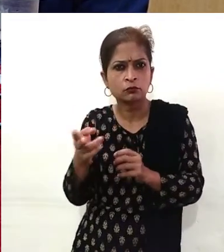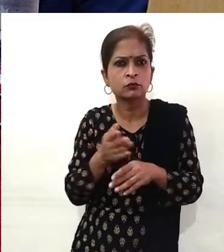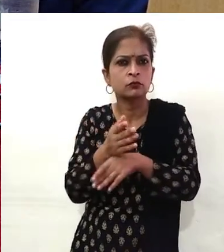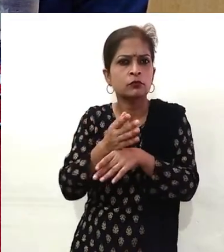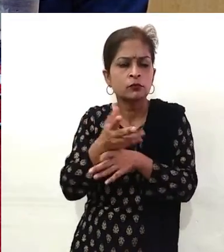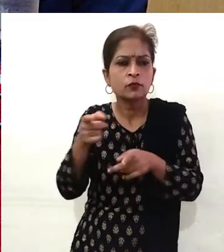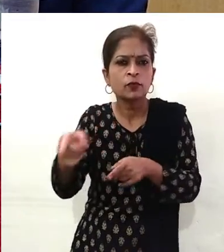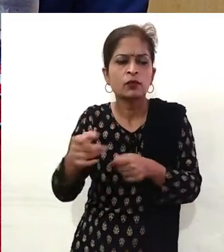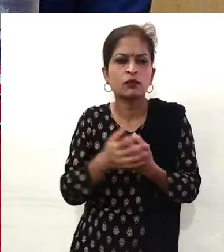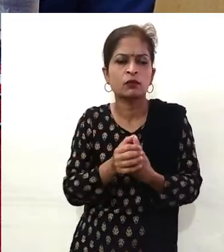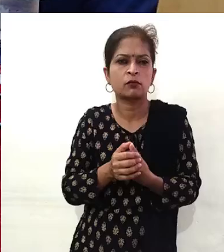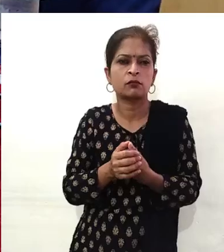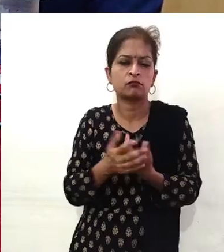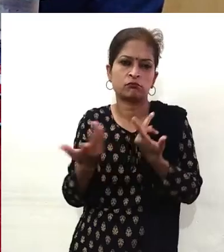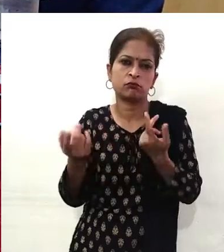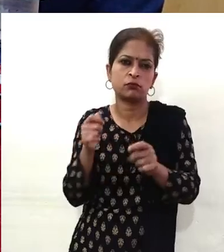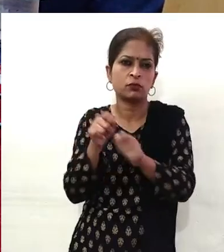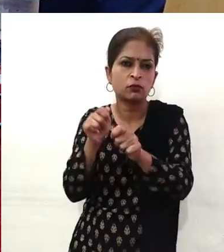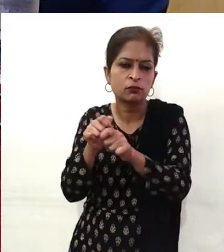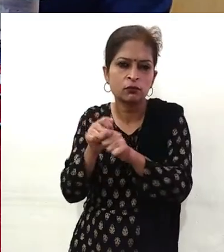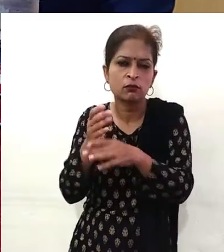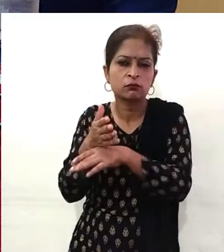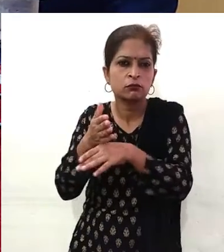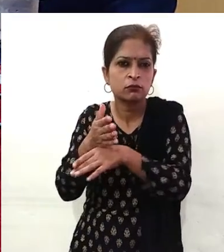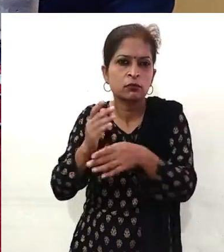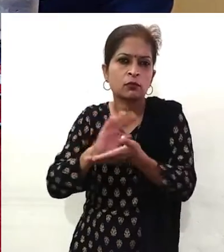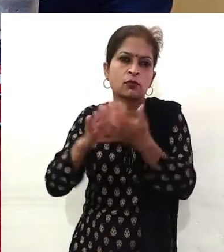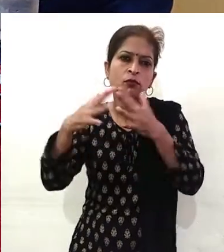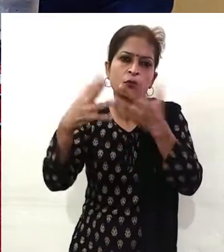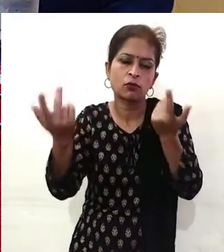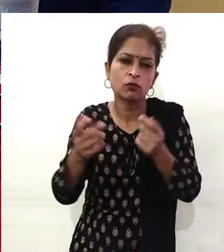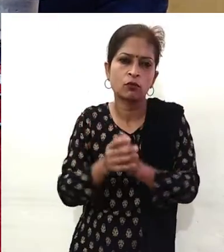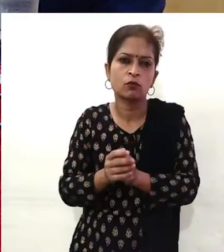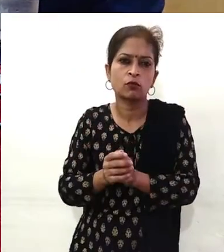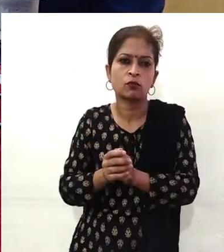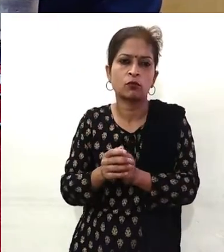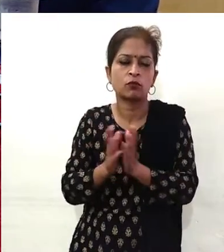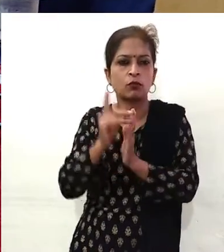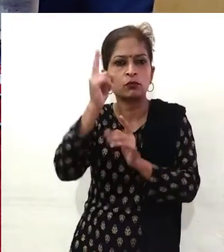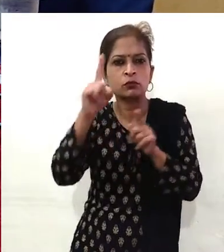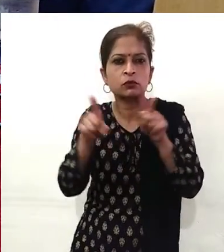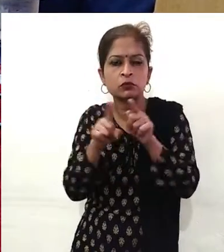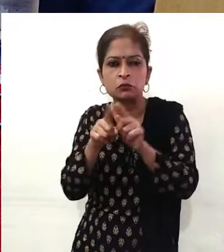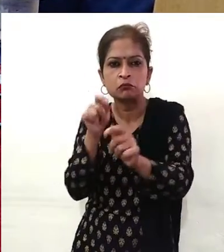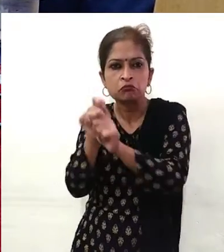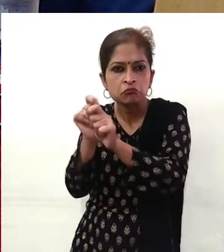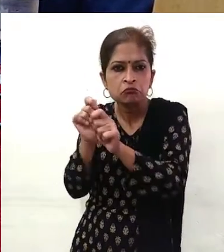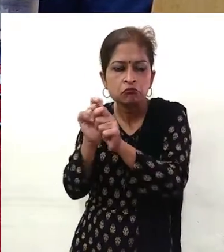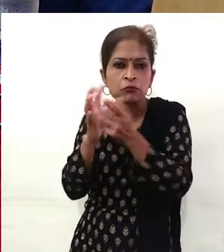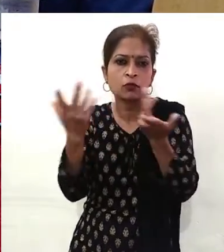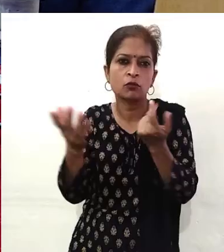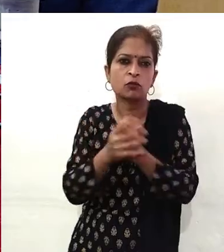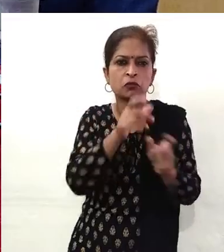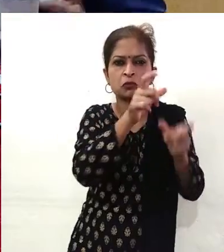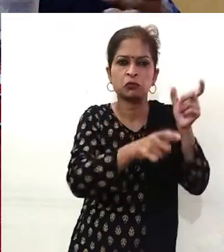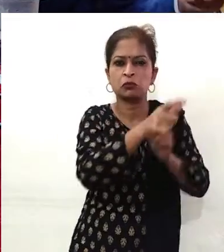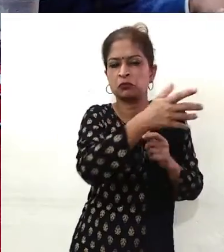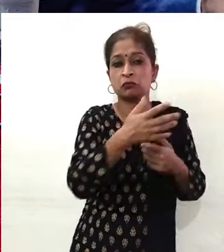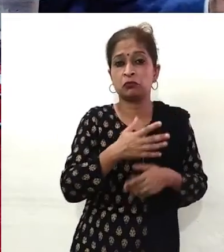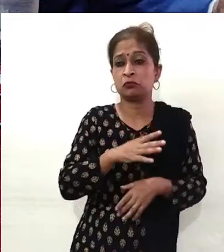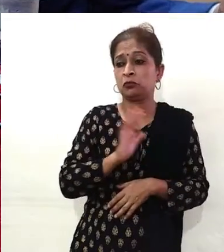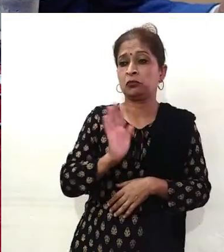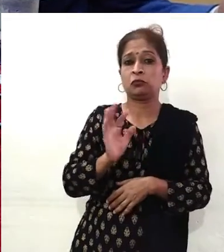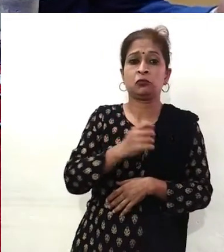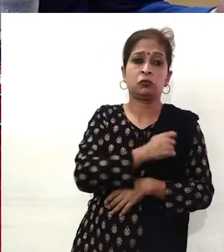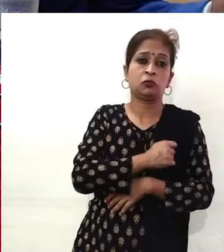लकड़ी का स्वभाव क्या है, कैसे काटा जाए कि इसमें से रूप निकल आए जी। तो हर किसी ने हार माना, बोला कि लकड़ी तो